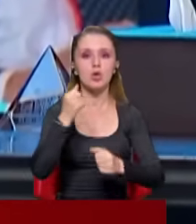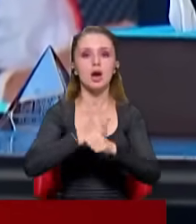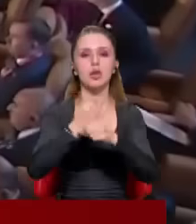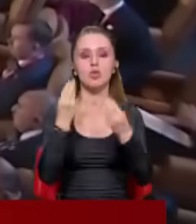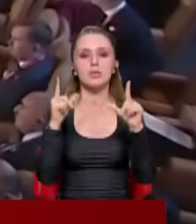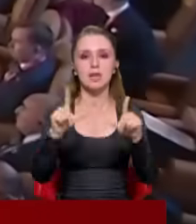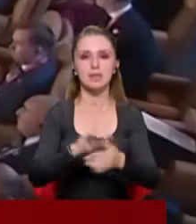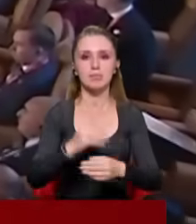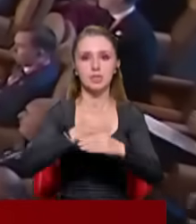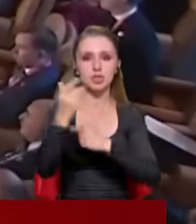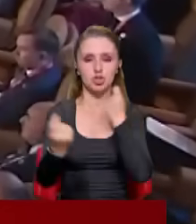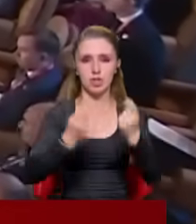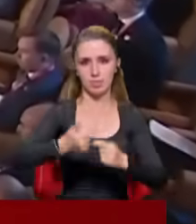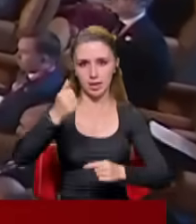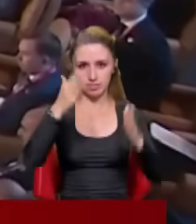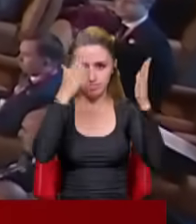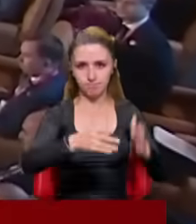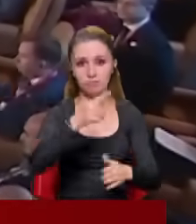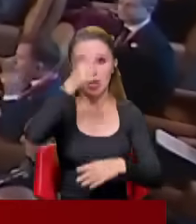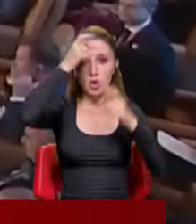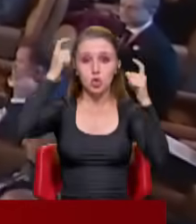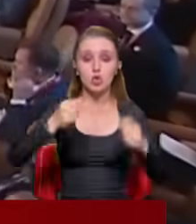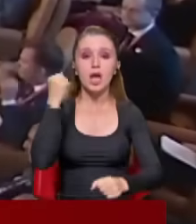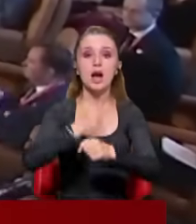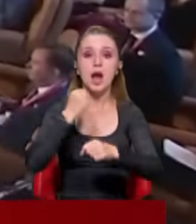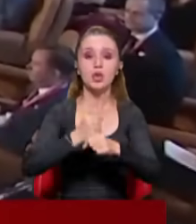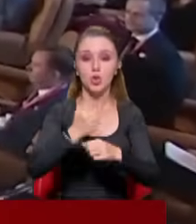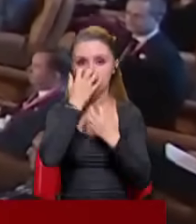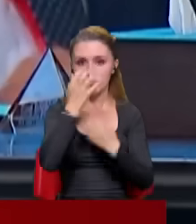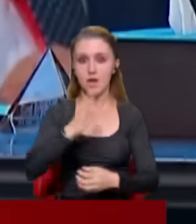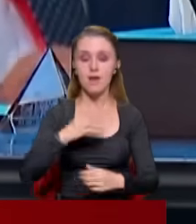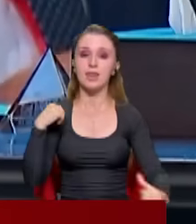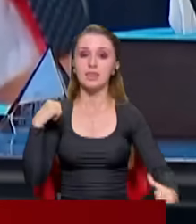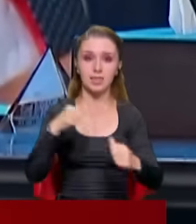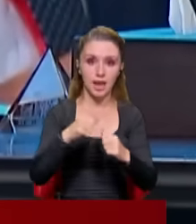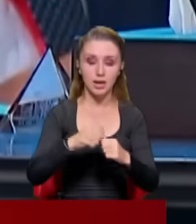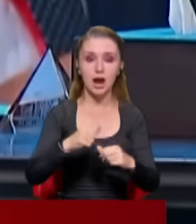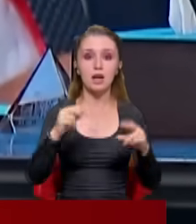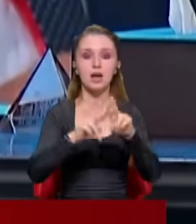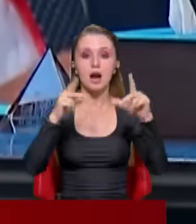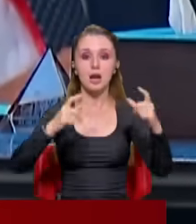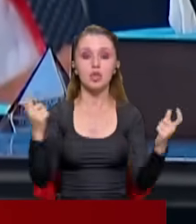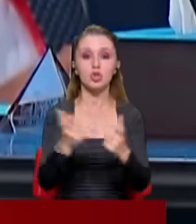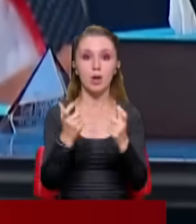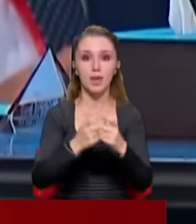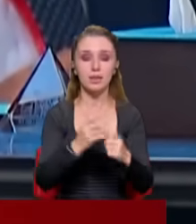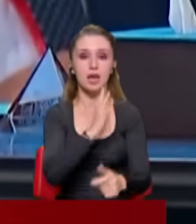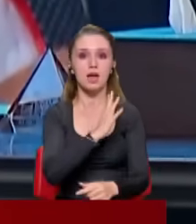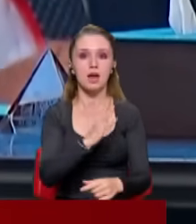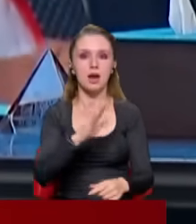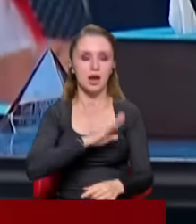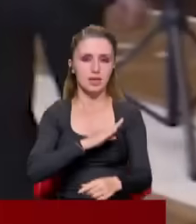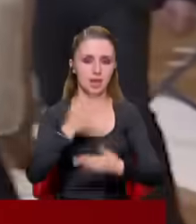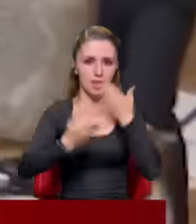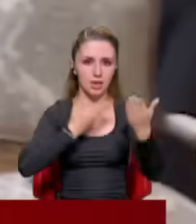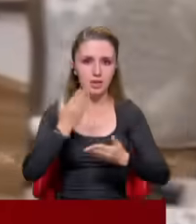gerekmektedir Dışişleri Bakanı Hakan Fidan Türkiye'nin garantörlük önerisini bir kez daha kahire'de toplanan Gazze zirvesinde dile